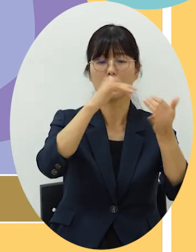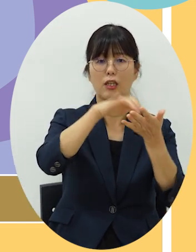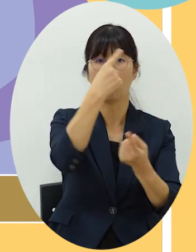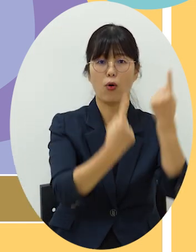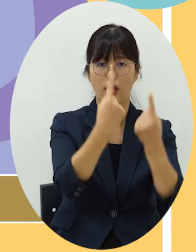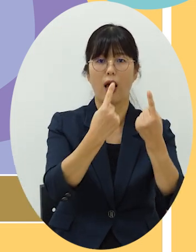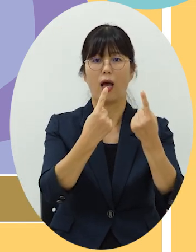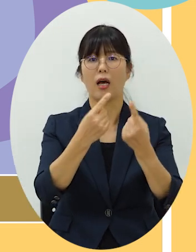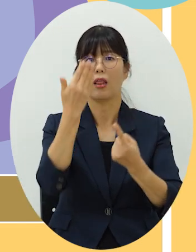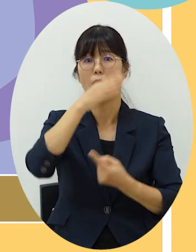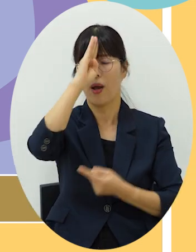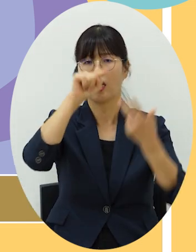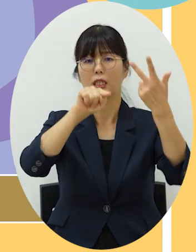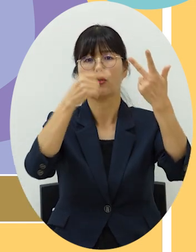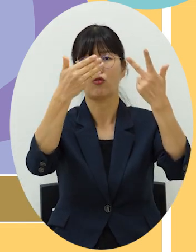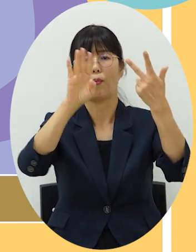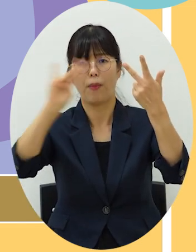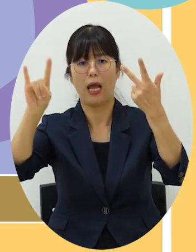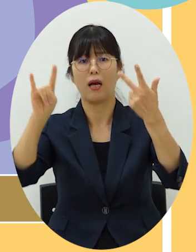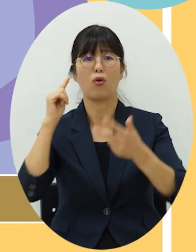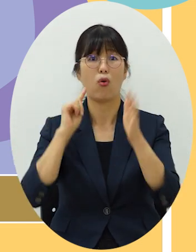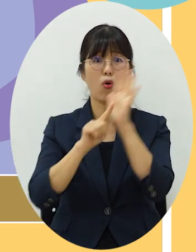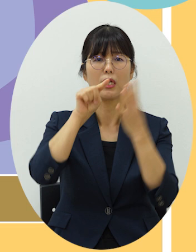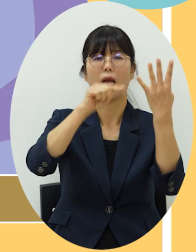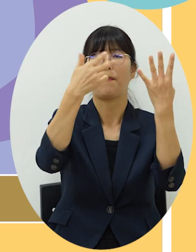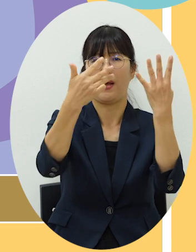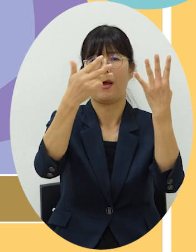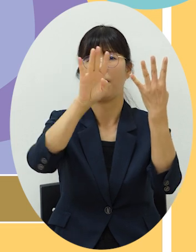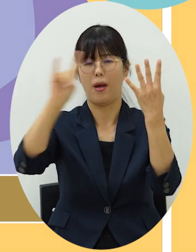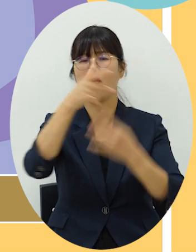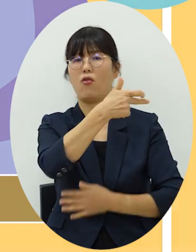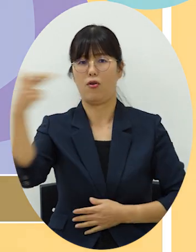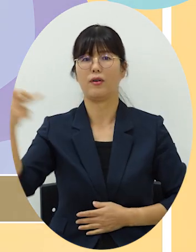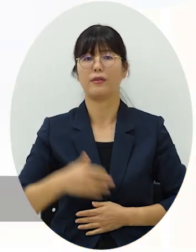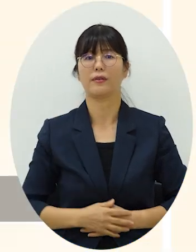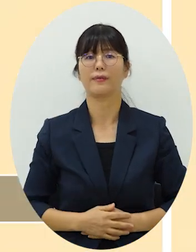전체 인구보다 7.9배, 4.8배 높았습니다.